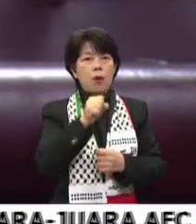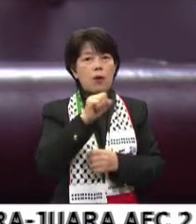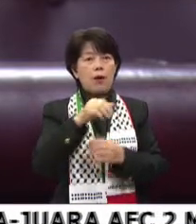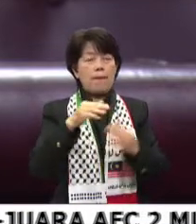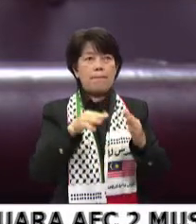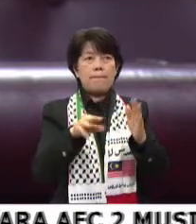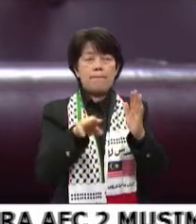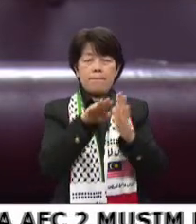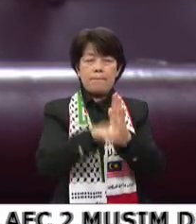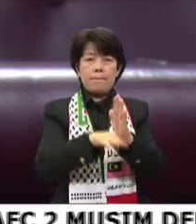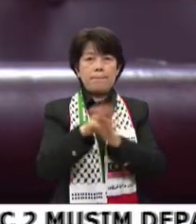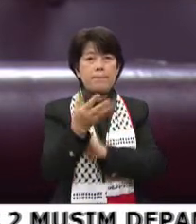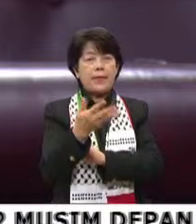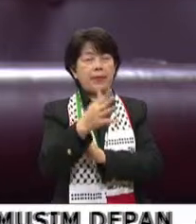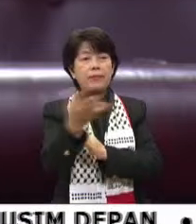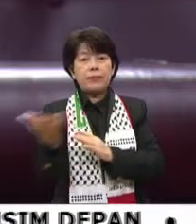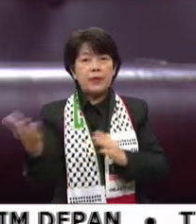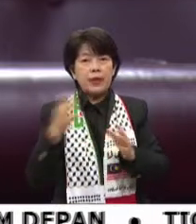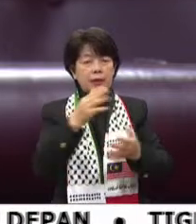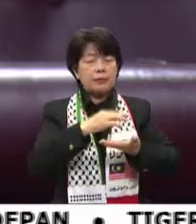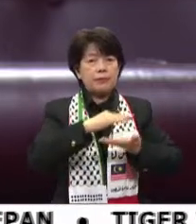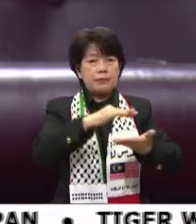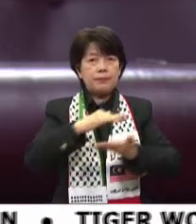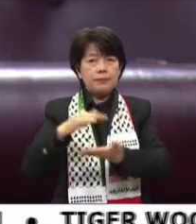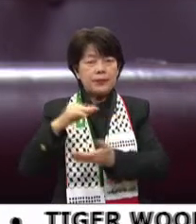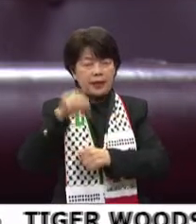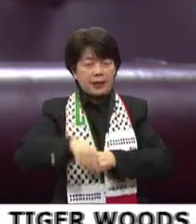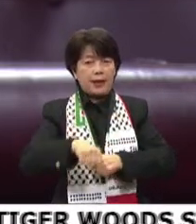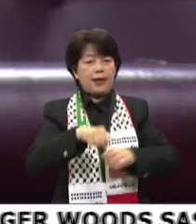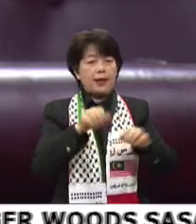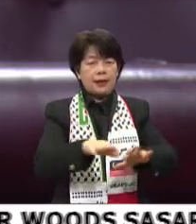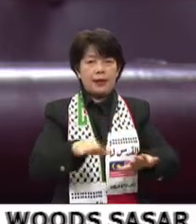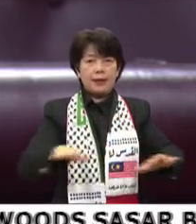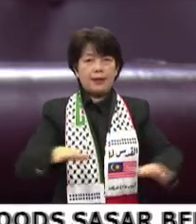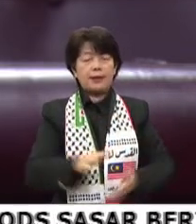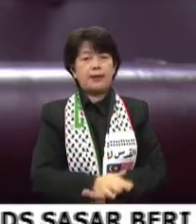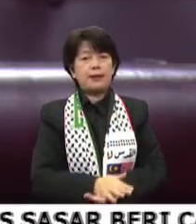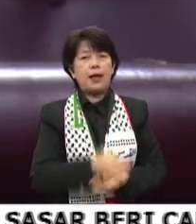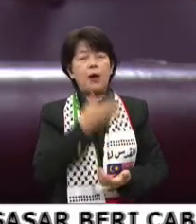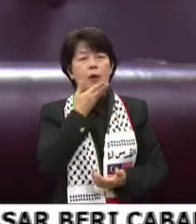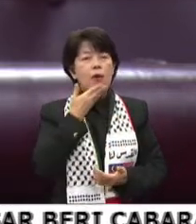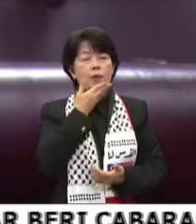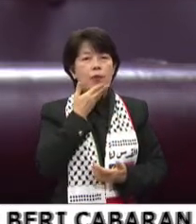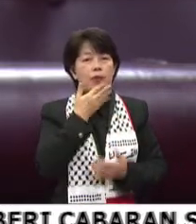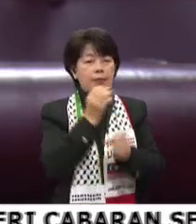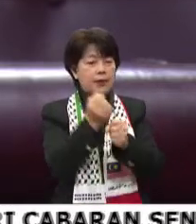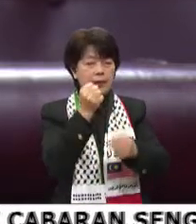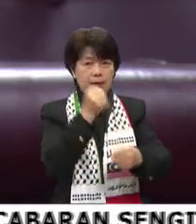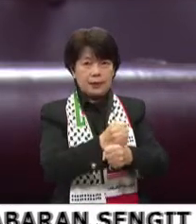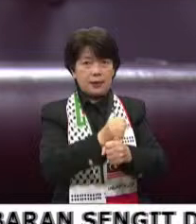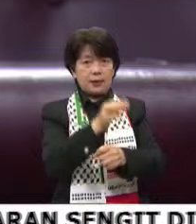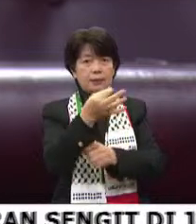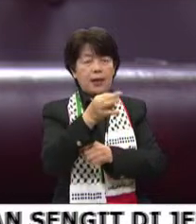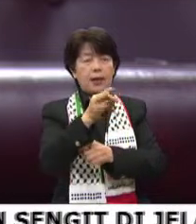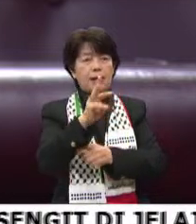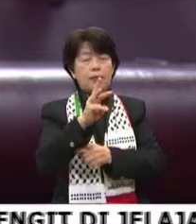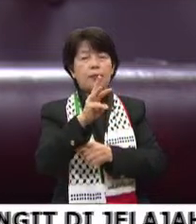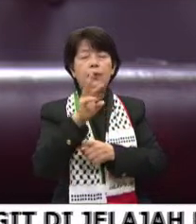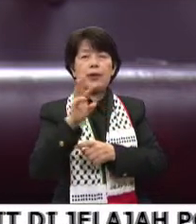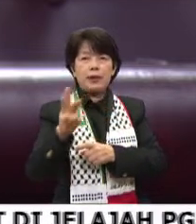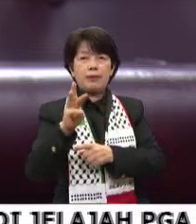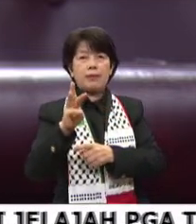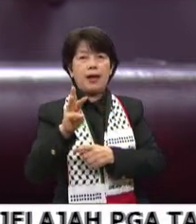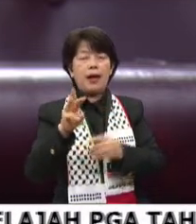pekerjaan sebagaimana yang diperuntukkan dalam akta kanak-kanak dan orang muda pekerjaan 1966